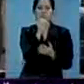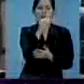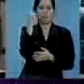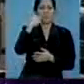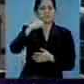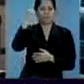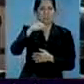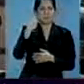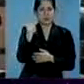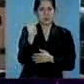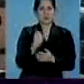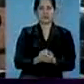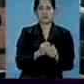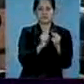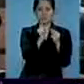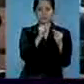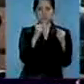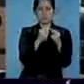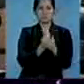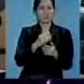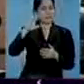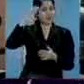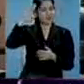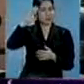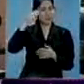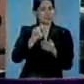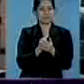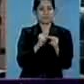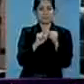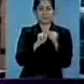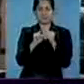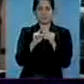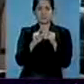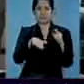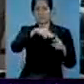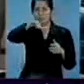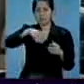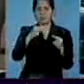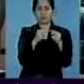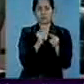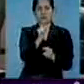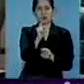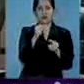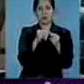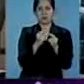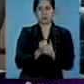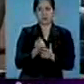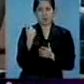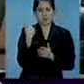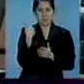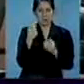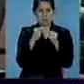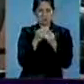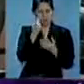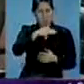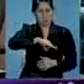สมองของเด็กชายชายไทยอย่างทหารเกณฑ์หรือนายสิบหรือใครก็ตามนั้นได้ถูกยัดเยียดว่าคนที่มา